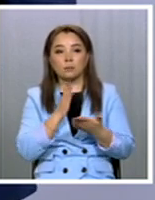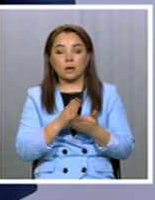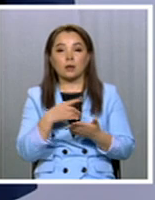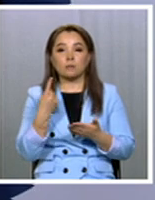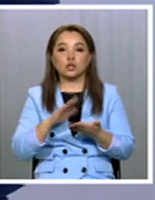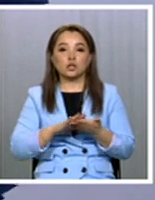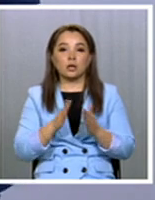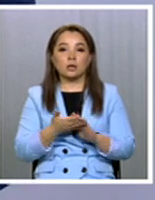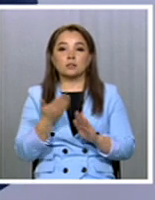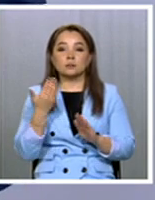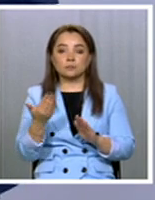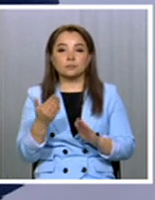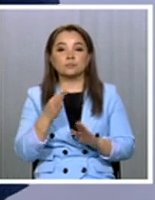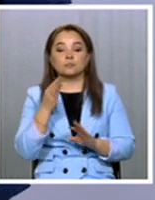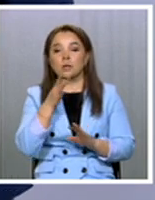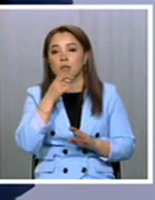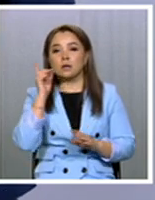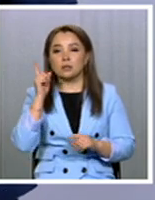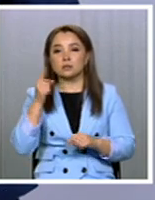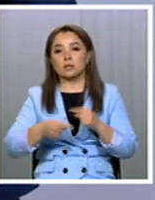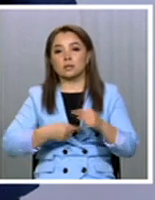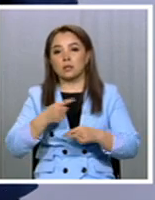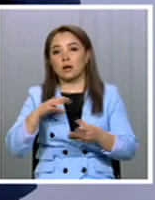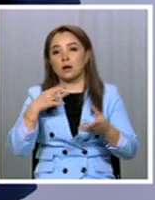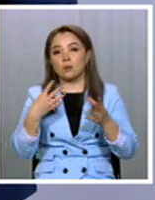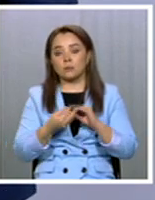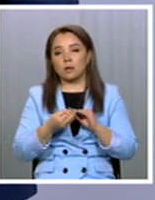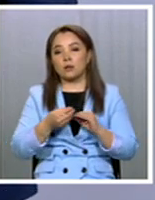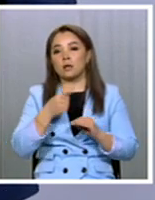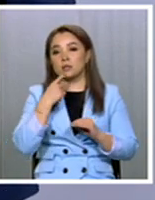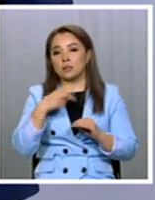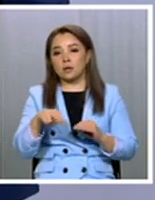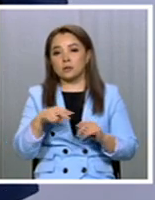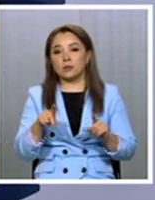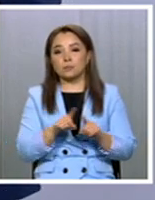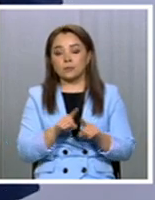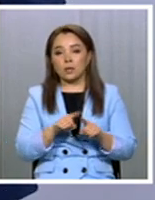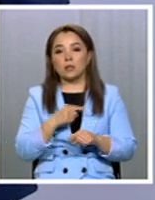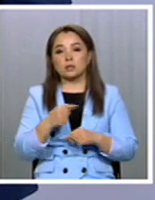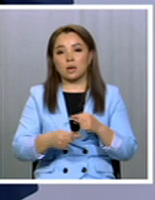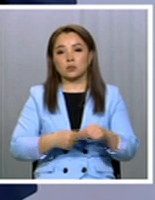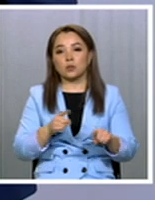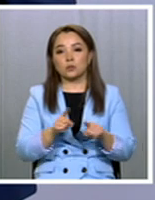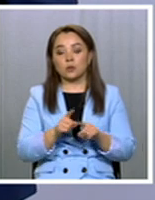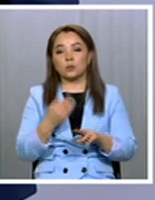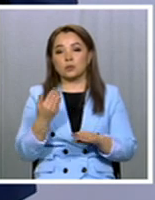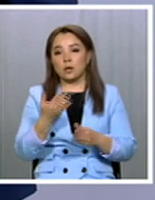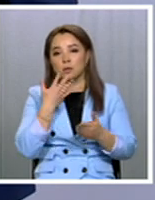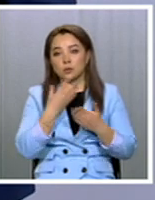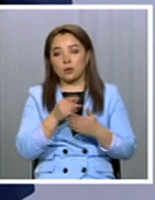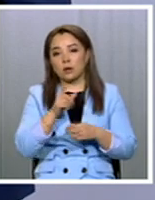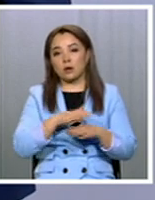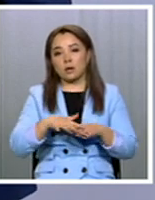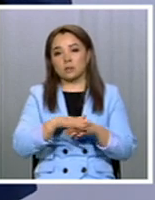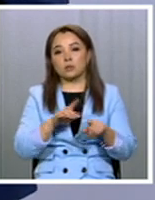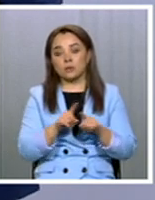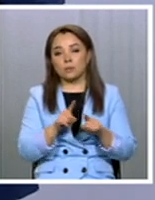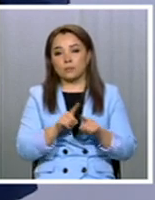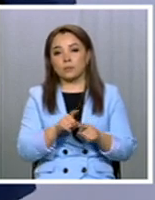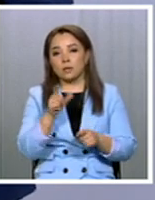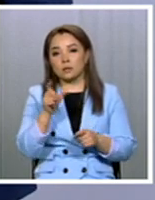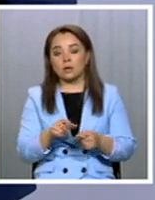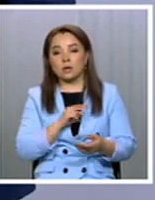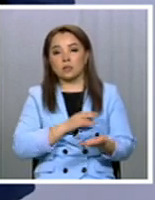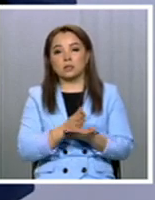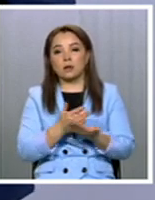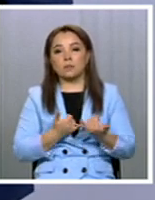жағынан ғасырлар бойы қалыптасқан әдебиеттің дәстүріне және өз халқына риясыз қызмет